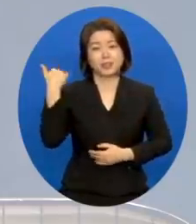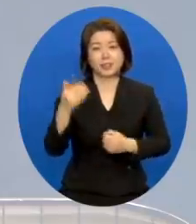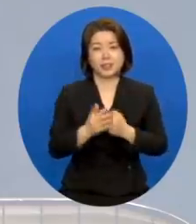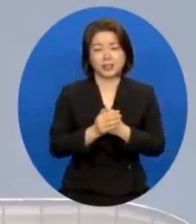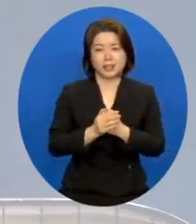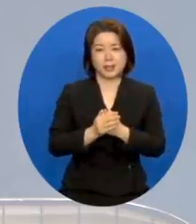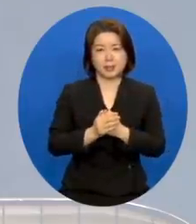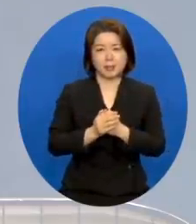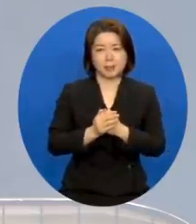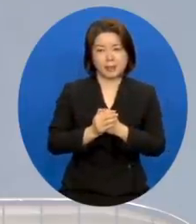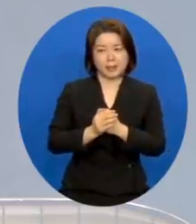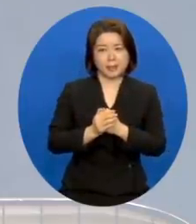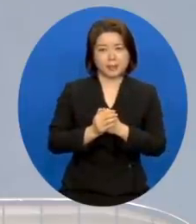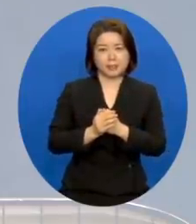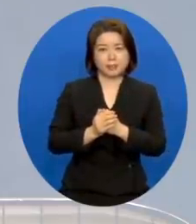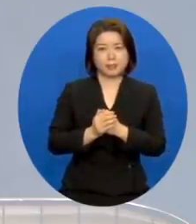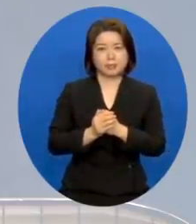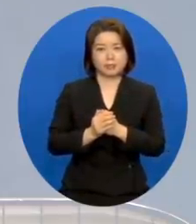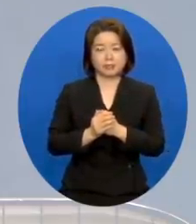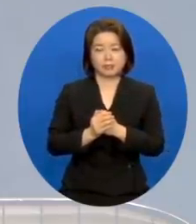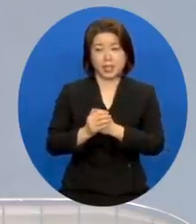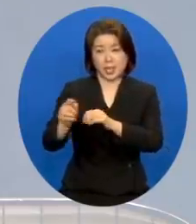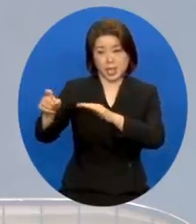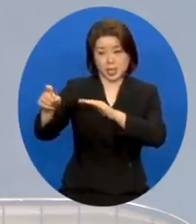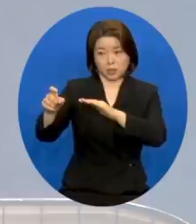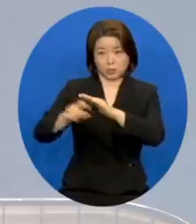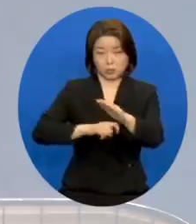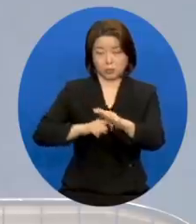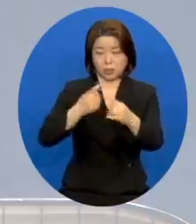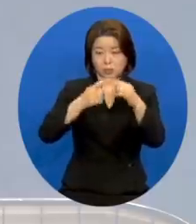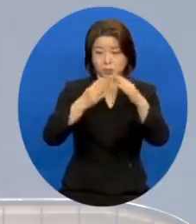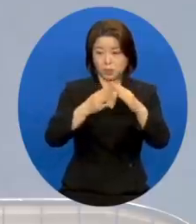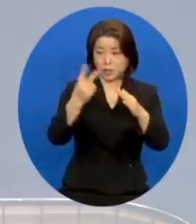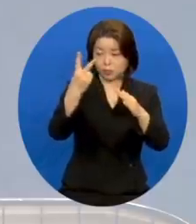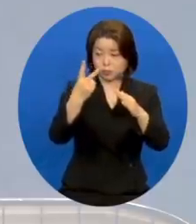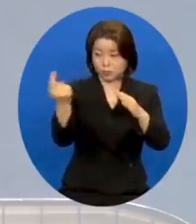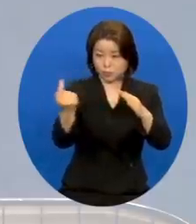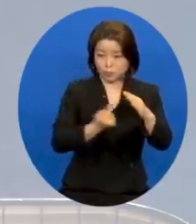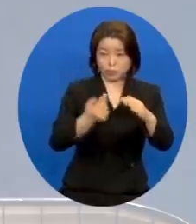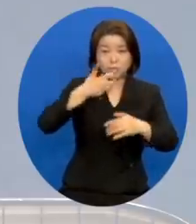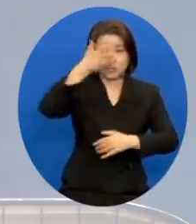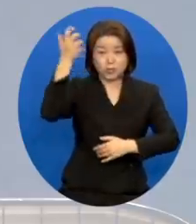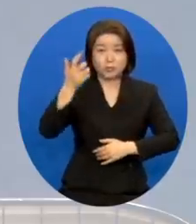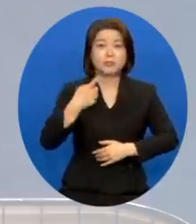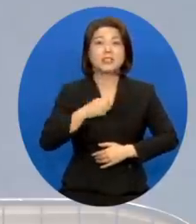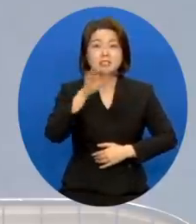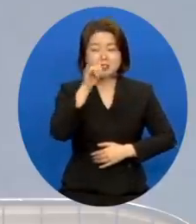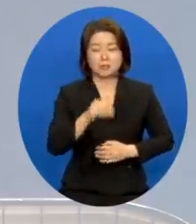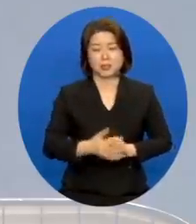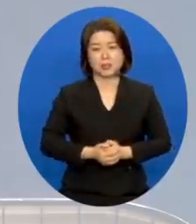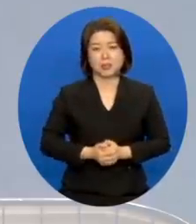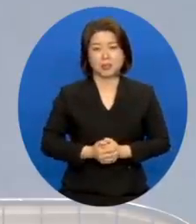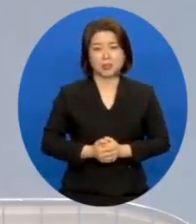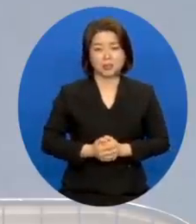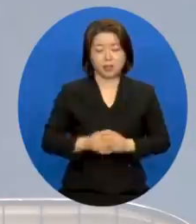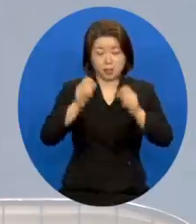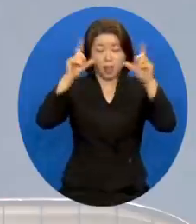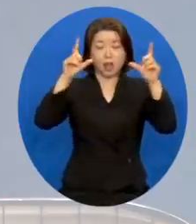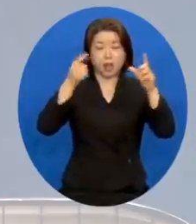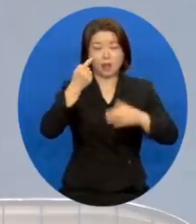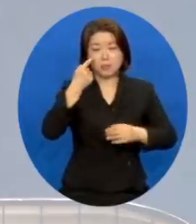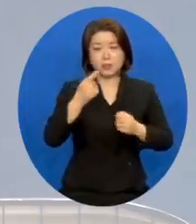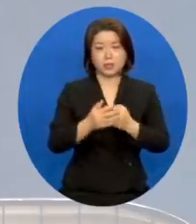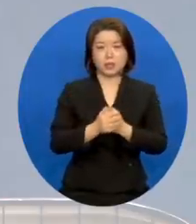도둑이 둘이 이 교회에 들어온 꿈 을 구한 적이 있습니다 깨어 보니까